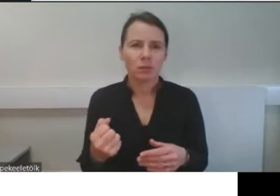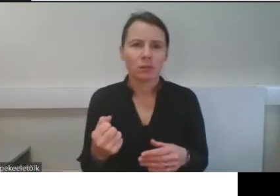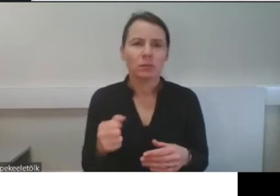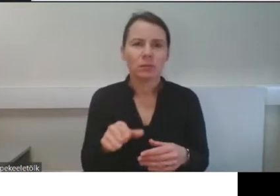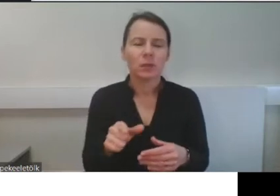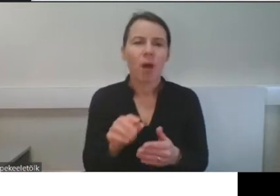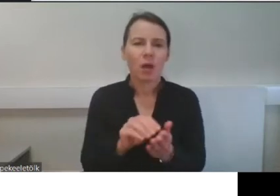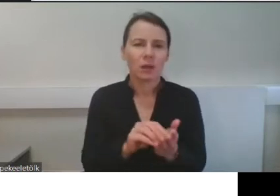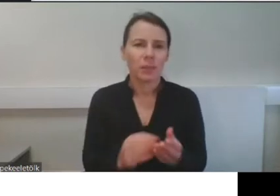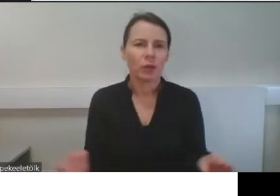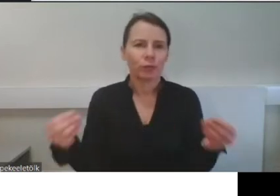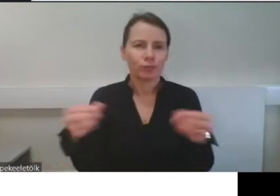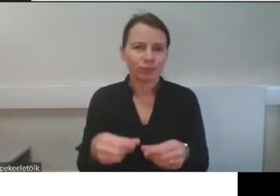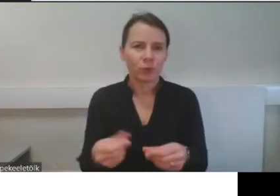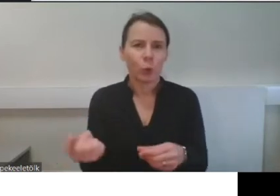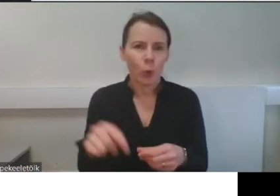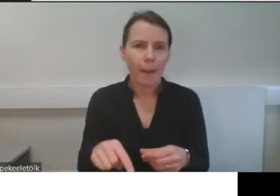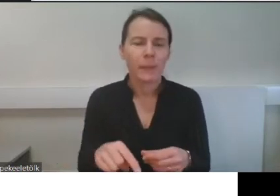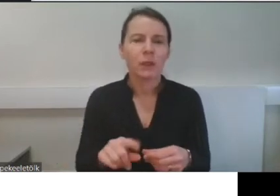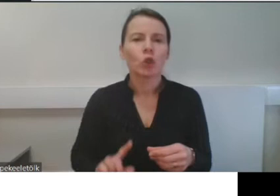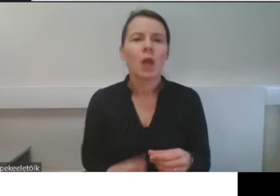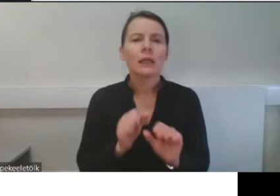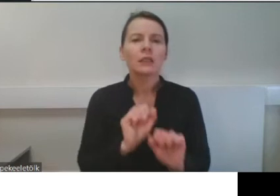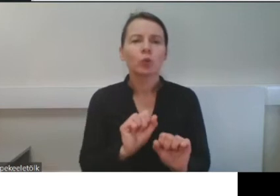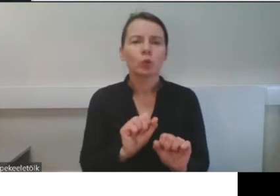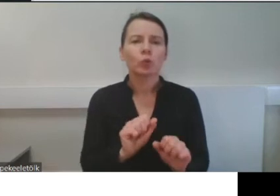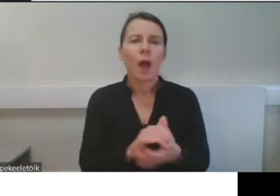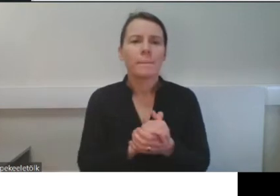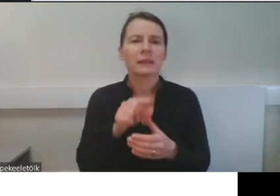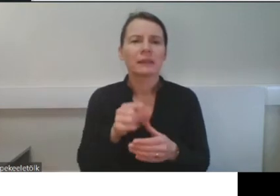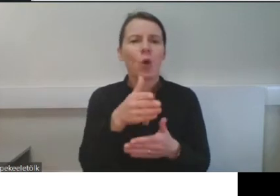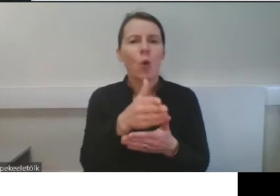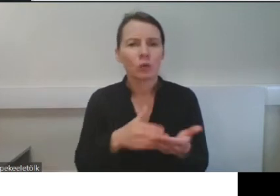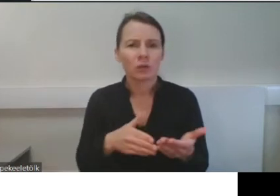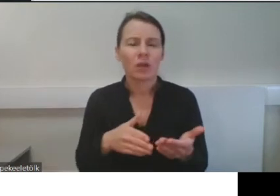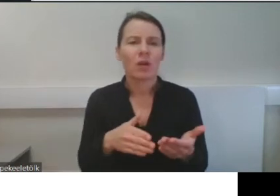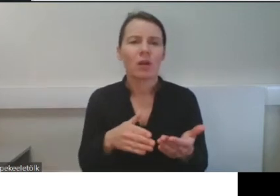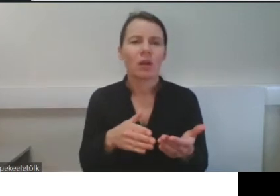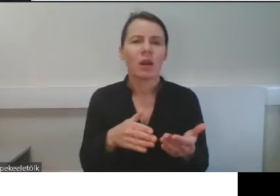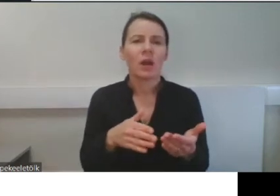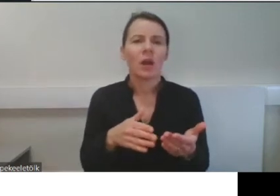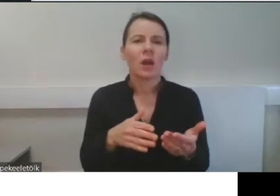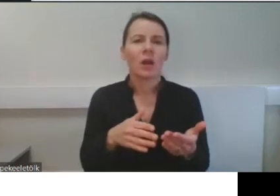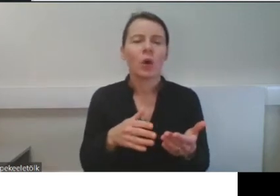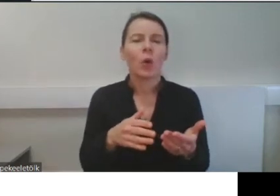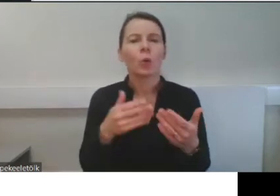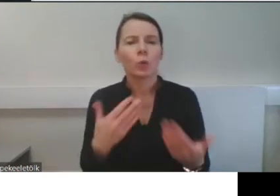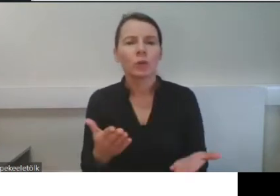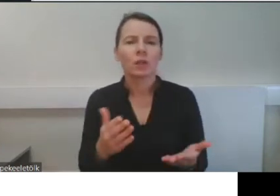tuleneva abivajadusega seotud küsimuste ja tervisliku seisundiga seotud pöördumisi maakondlikus